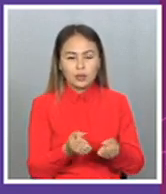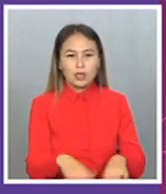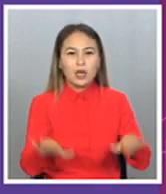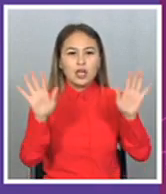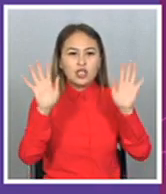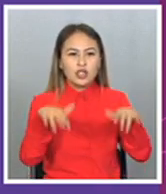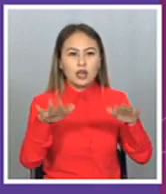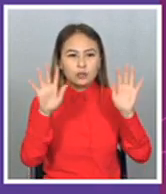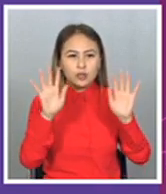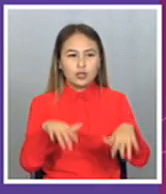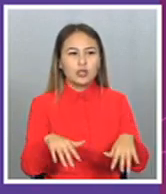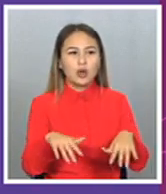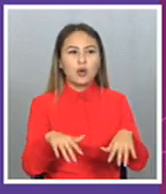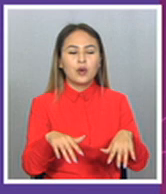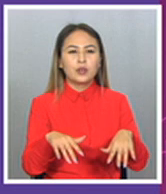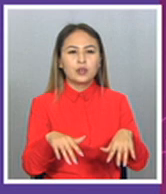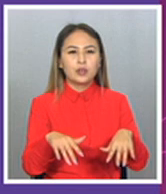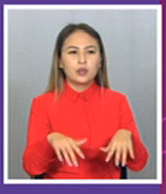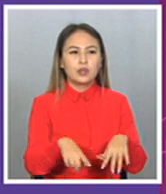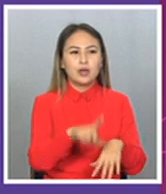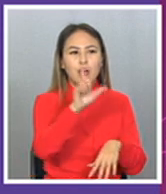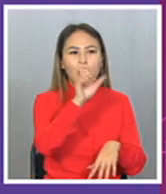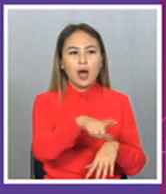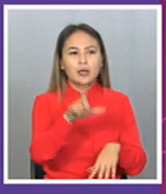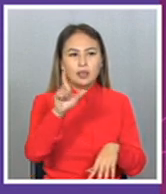суытты. Жаңбыр жауды.